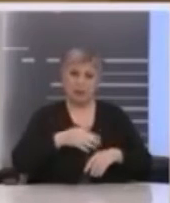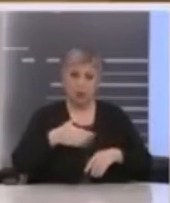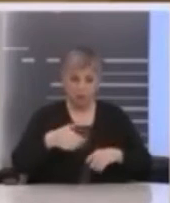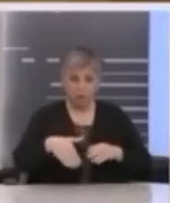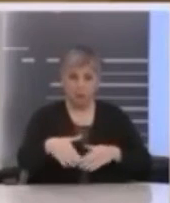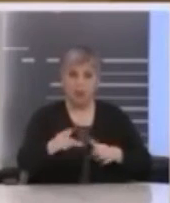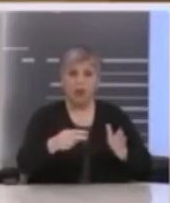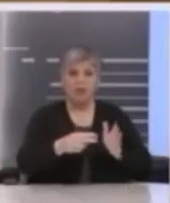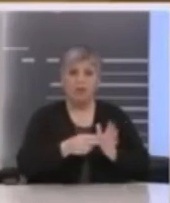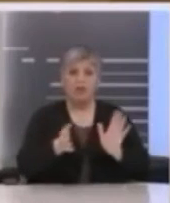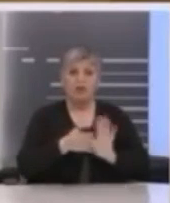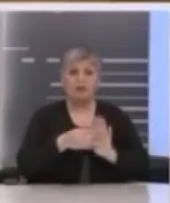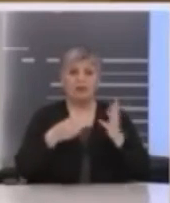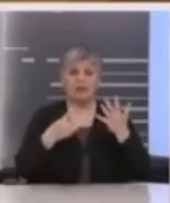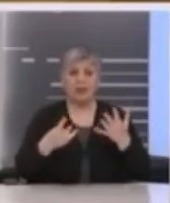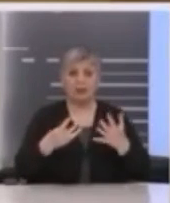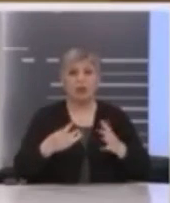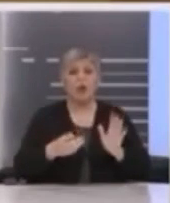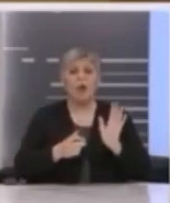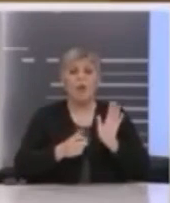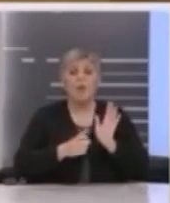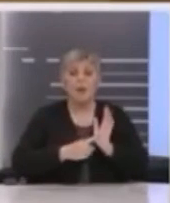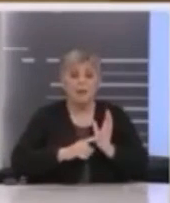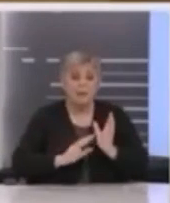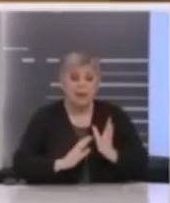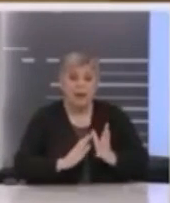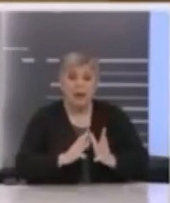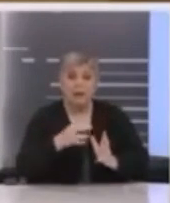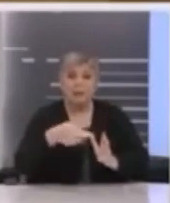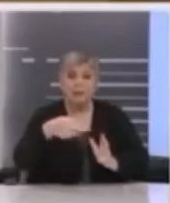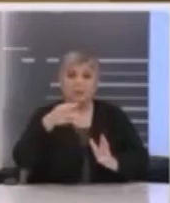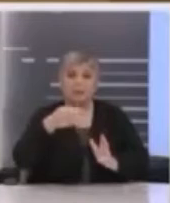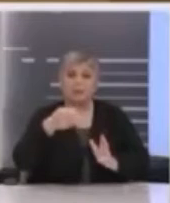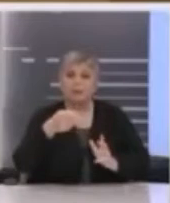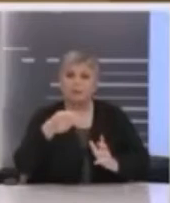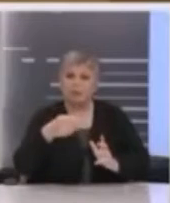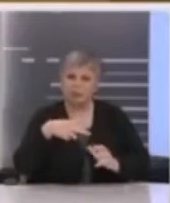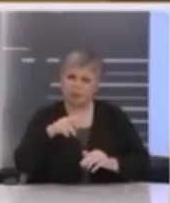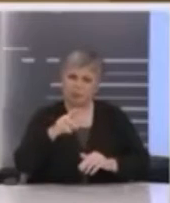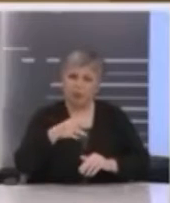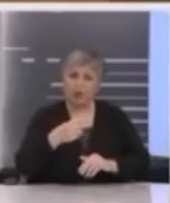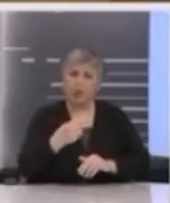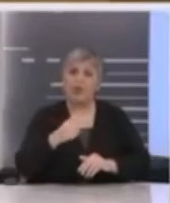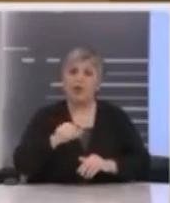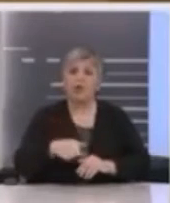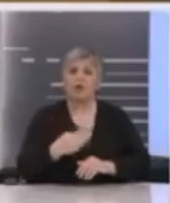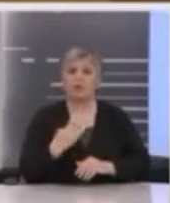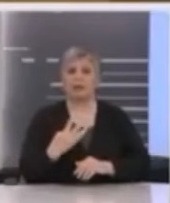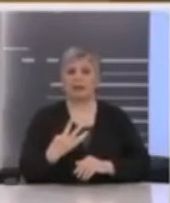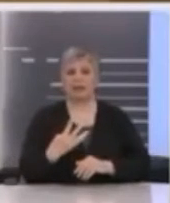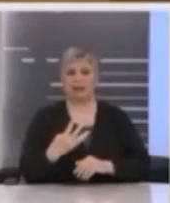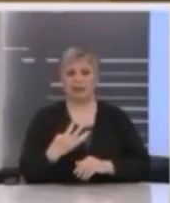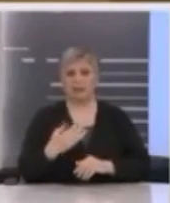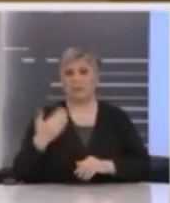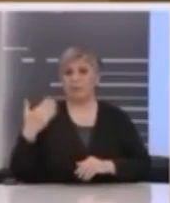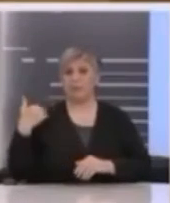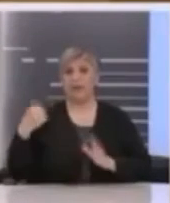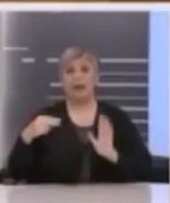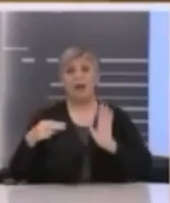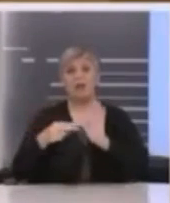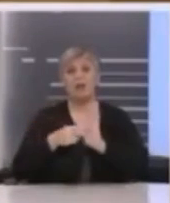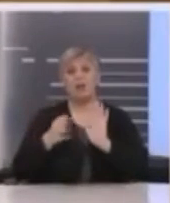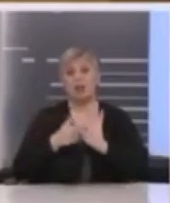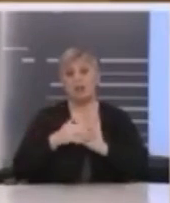ανάπτυξης 2,4% τουλάχιστον. Το 2016 πετύχαμε